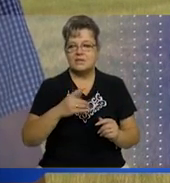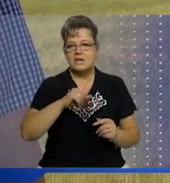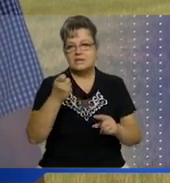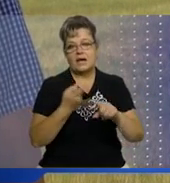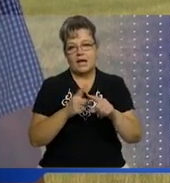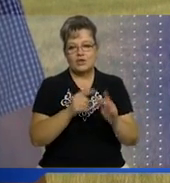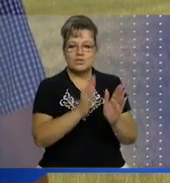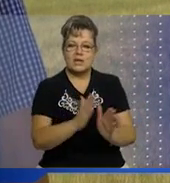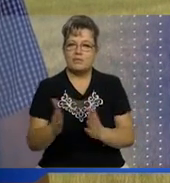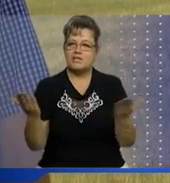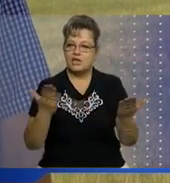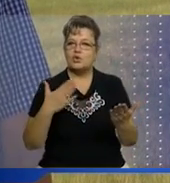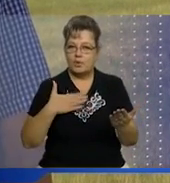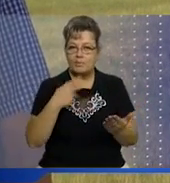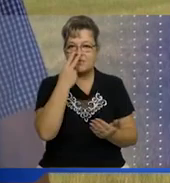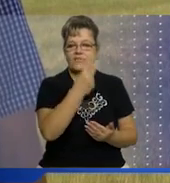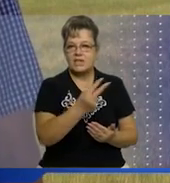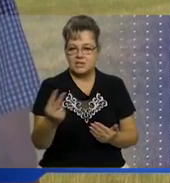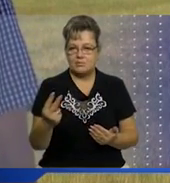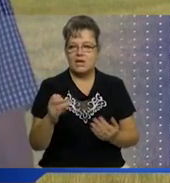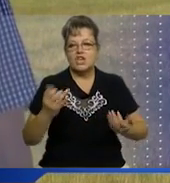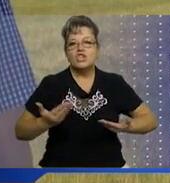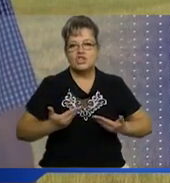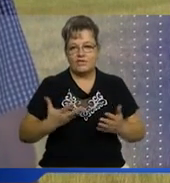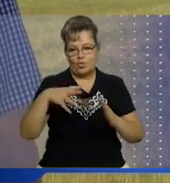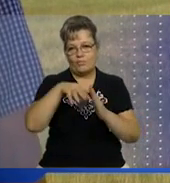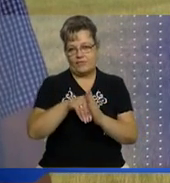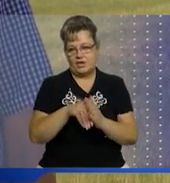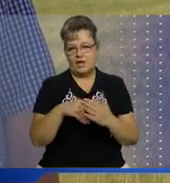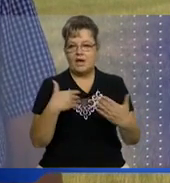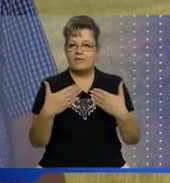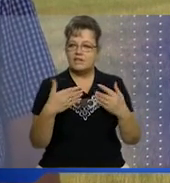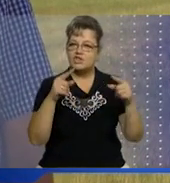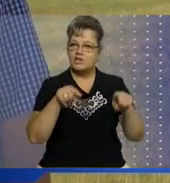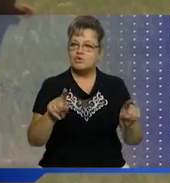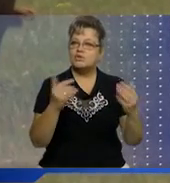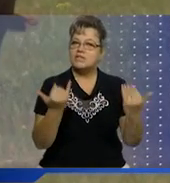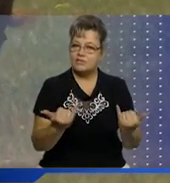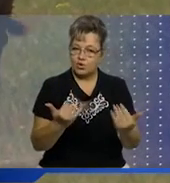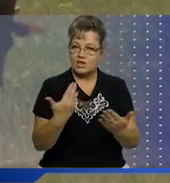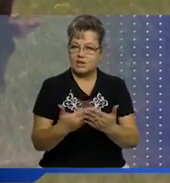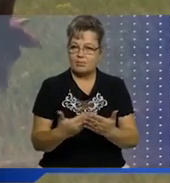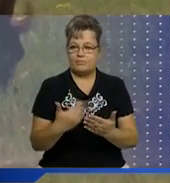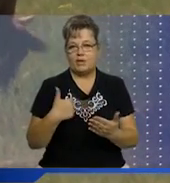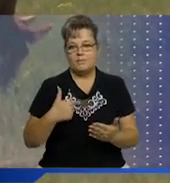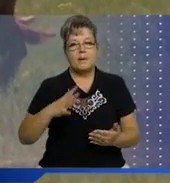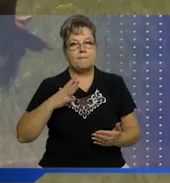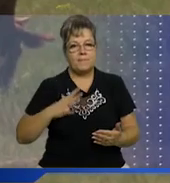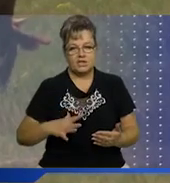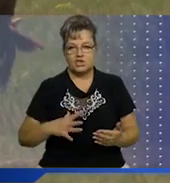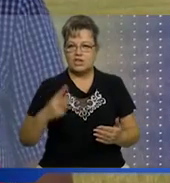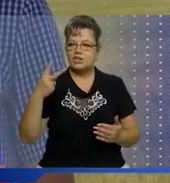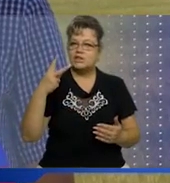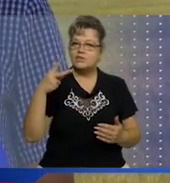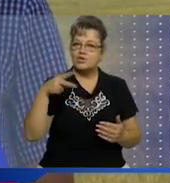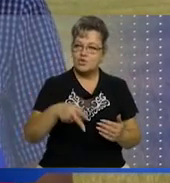слова благодарности за эту стабильность, которую уже мы как видим и живем в ней. В отношении того, что сегодня,